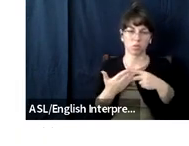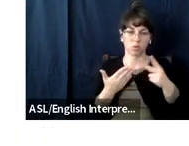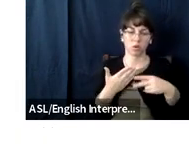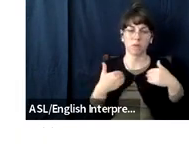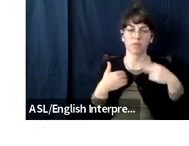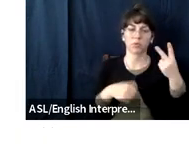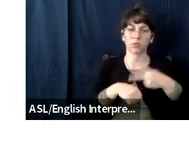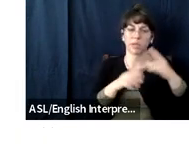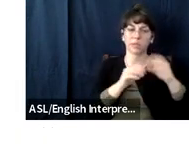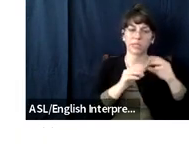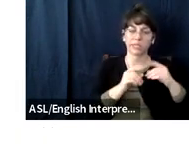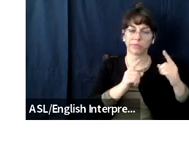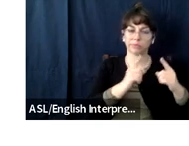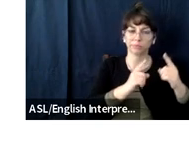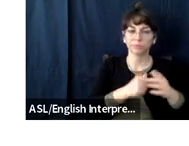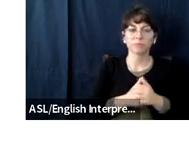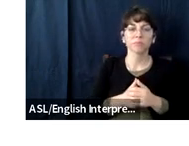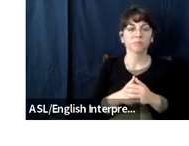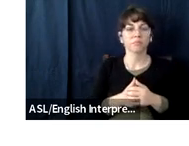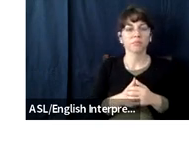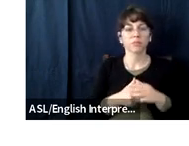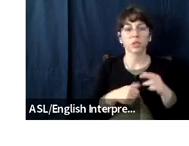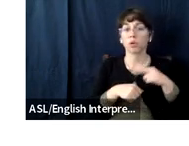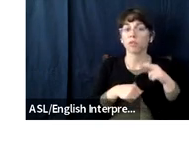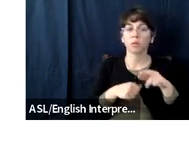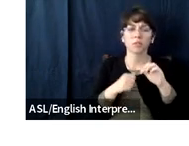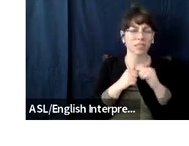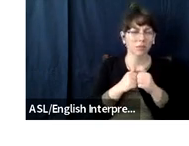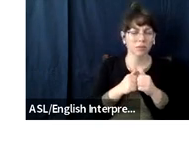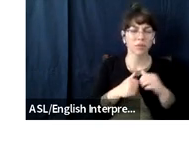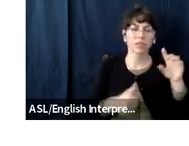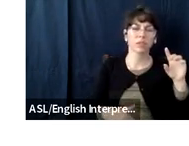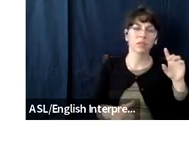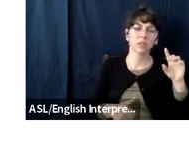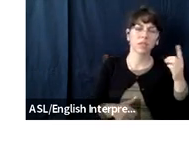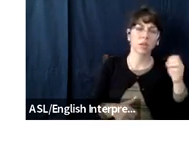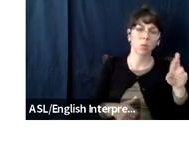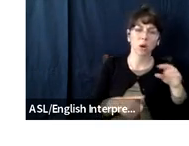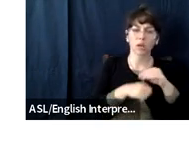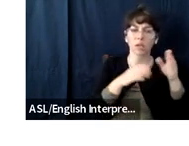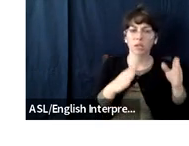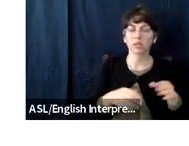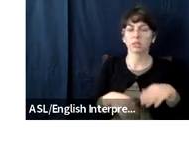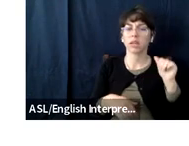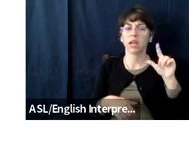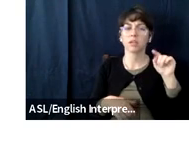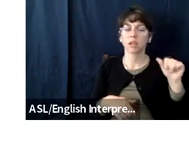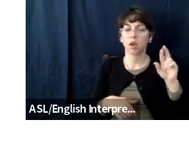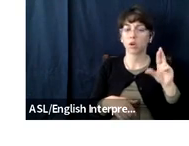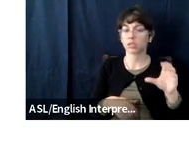Referrals are made in different ways. The referrals can come from your department or rehab counselor from your ultra regional service coordinator